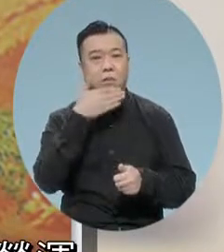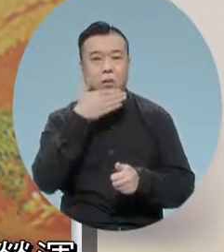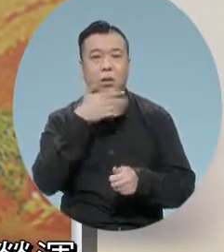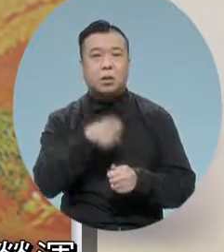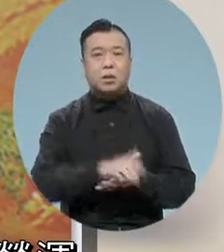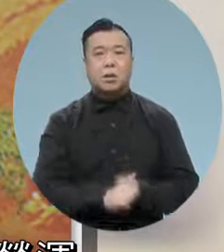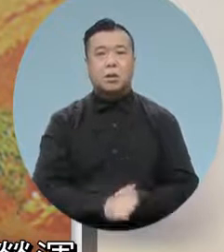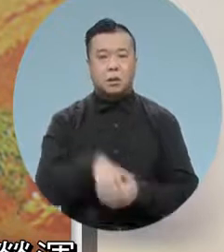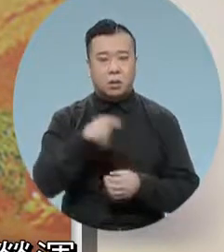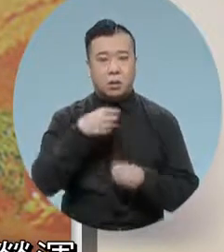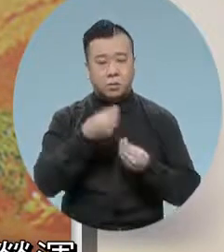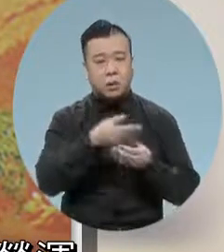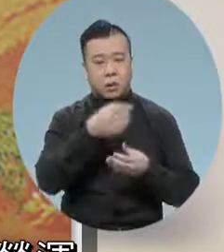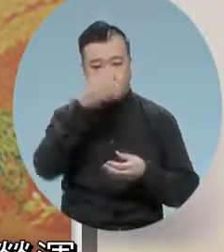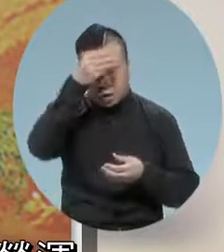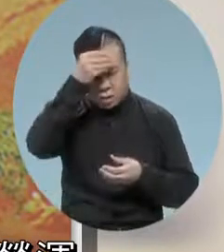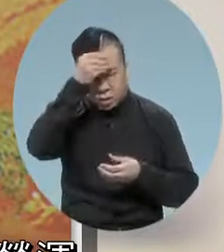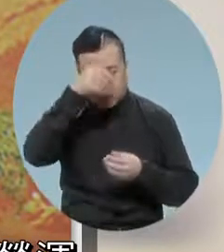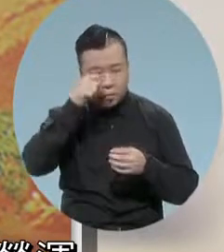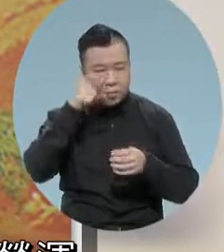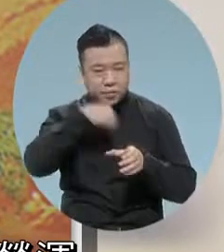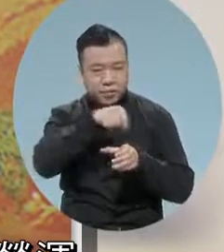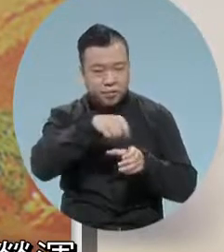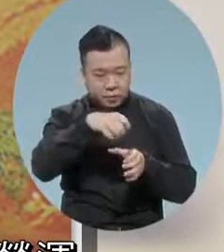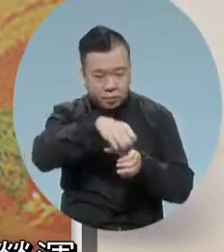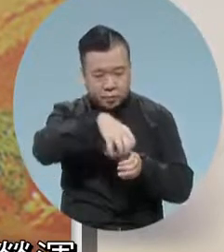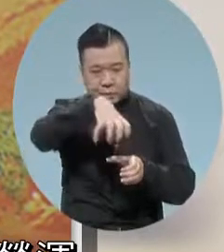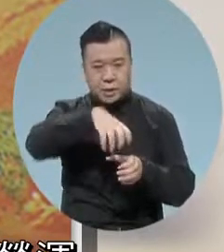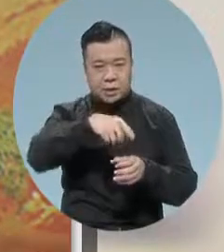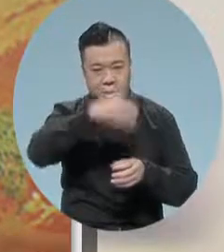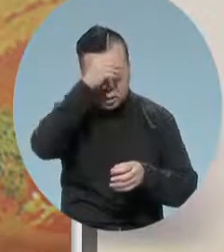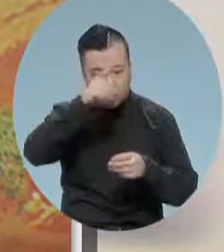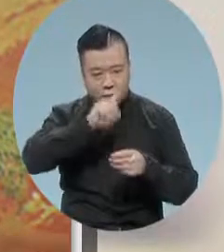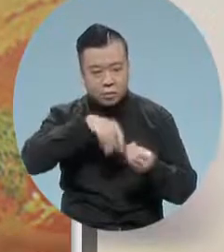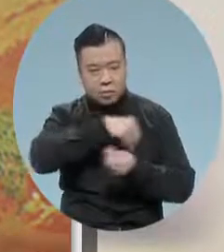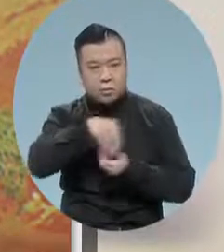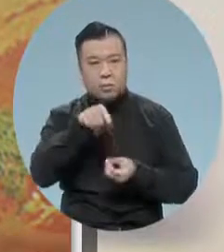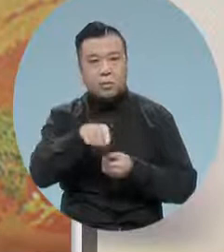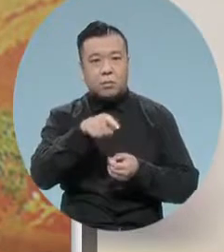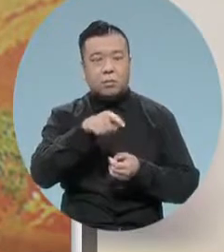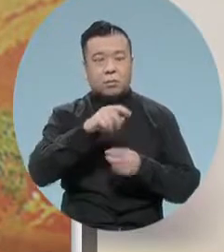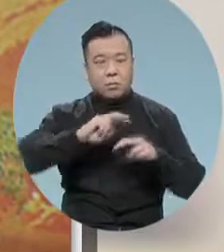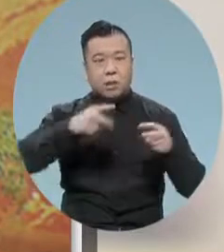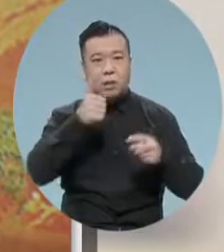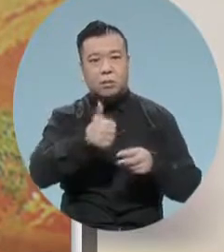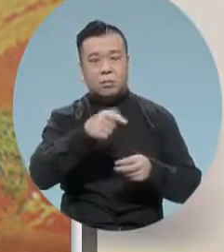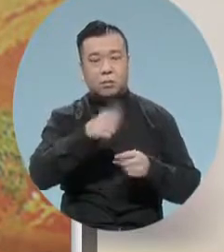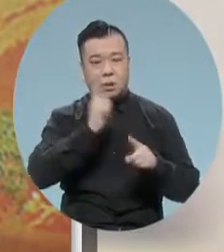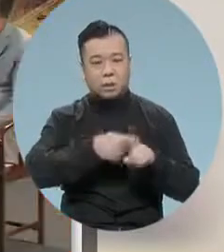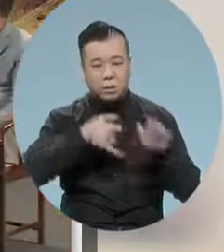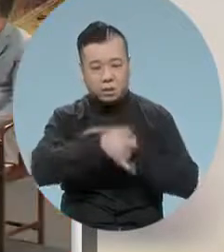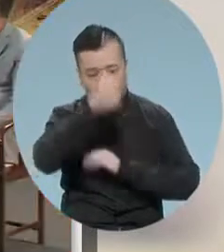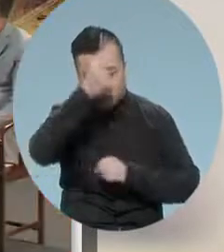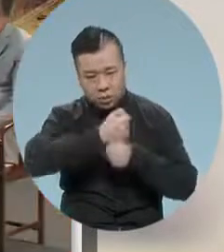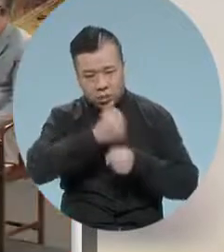呢等他去學沖咖啡，去學怎樣運一盤 business， 然後去深圳的咖啡店那裡做實習。